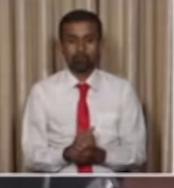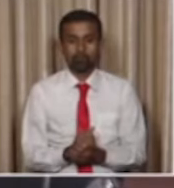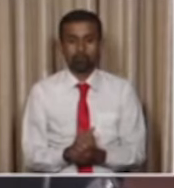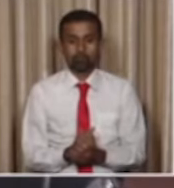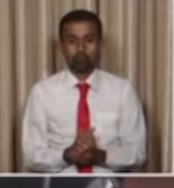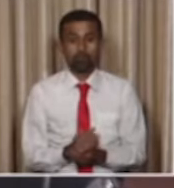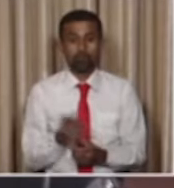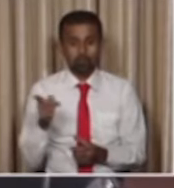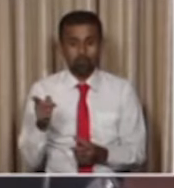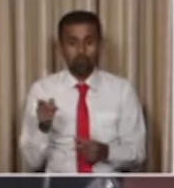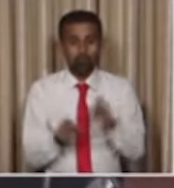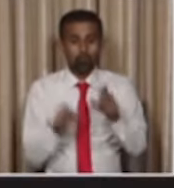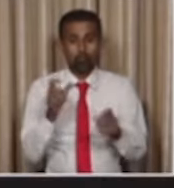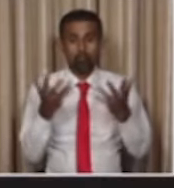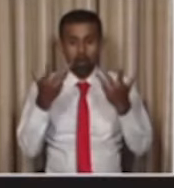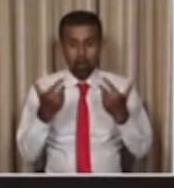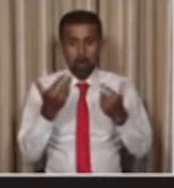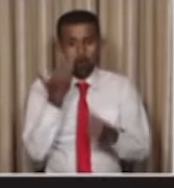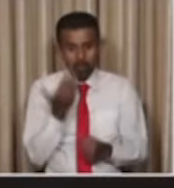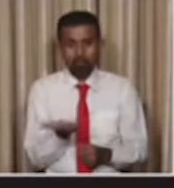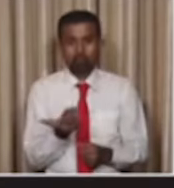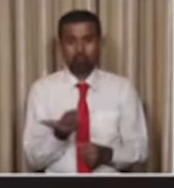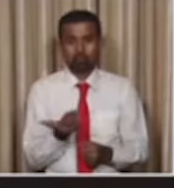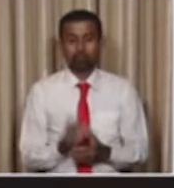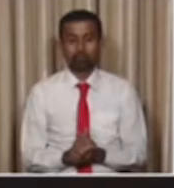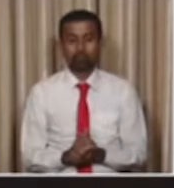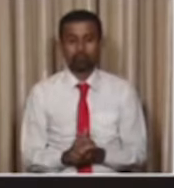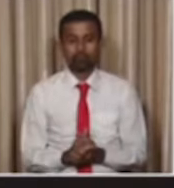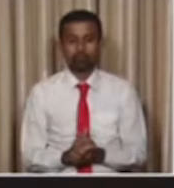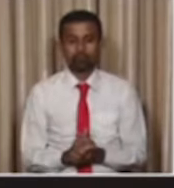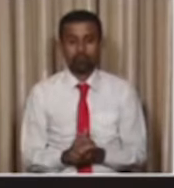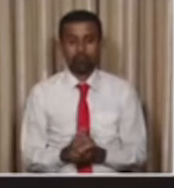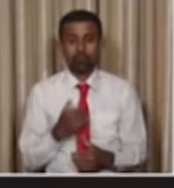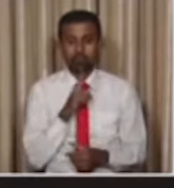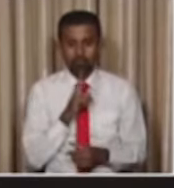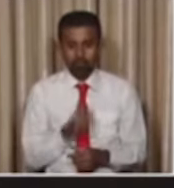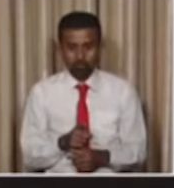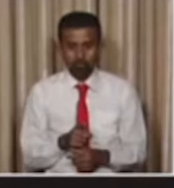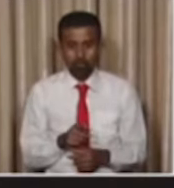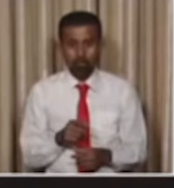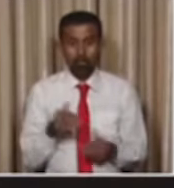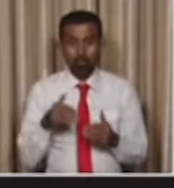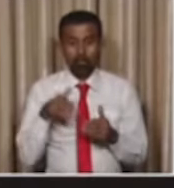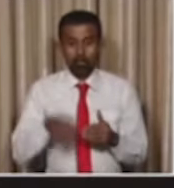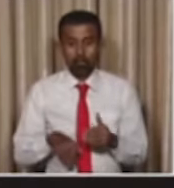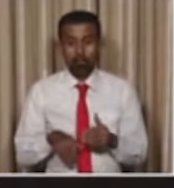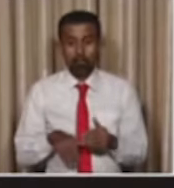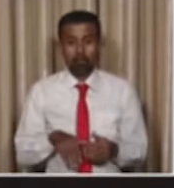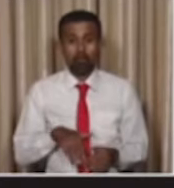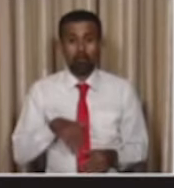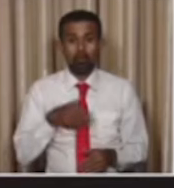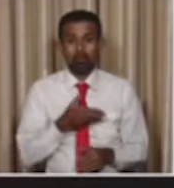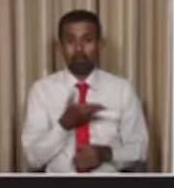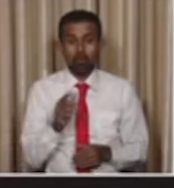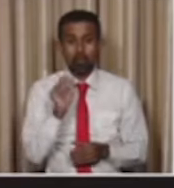the. ගරු මන්ත්‍රීතුමා මේ මම මේ සභාවට දැනුම් දුන්නේ අද මූලාසනයට දැනුම්